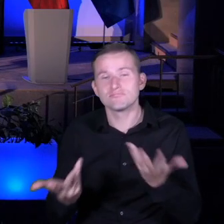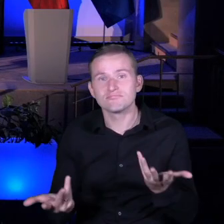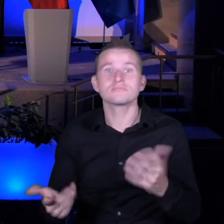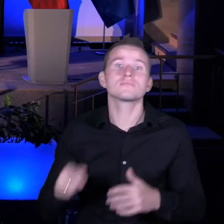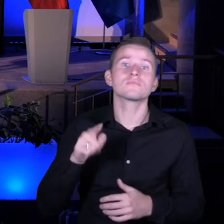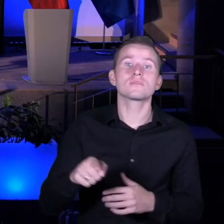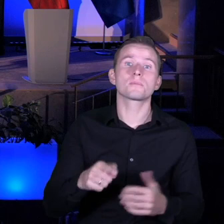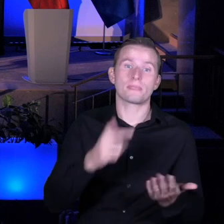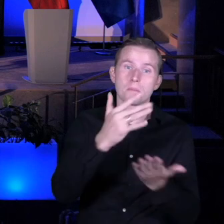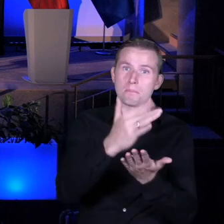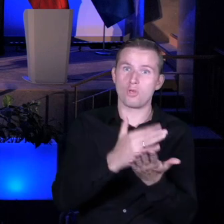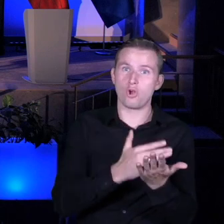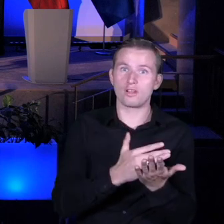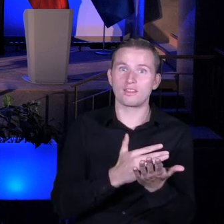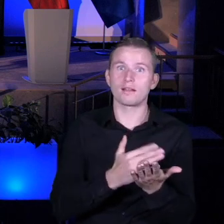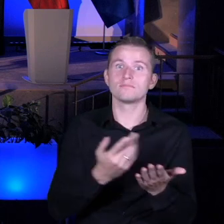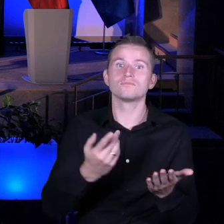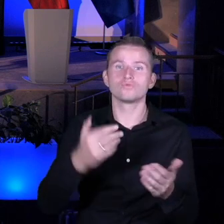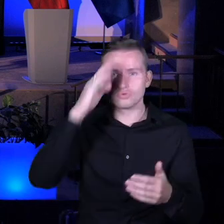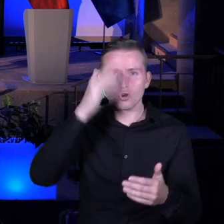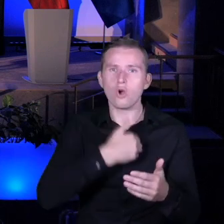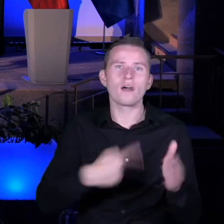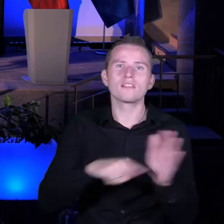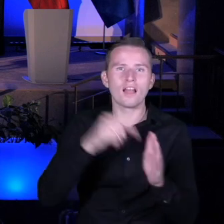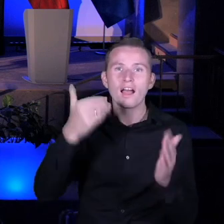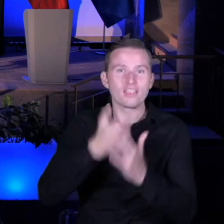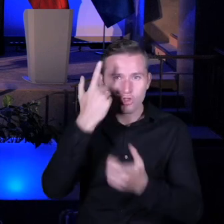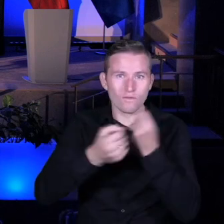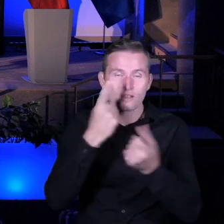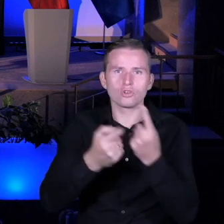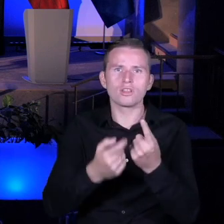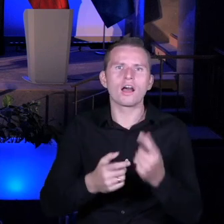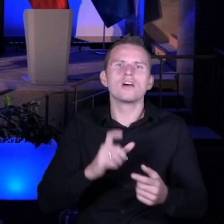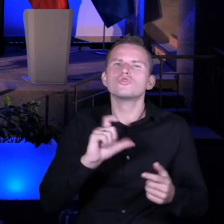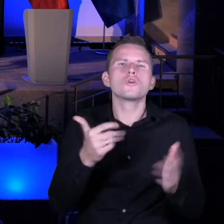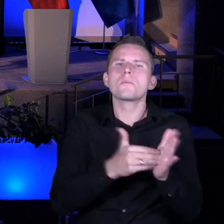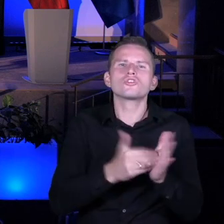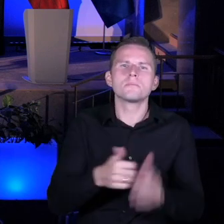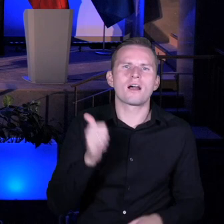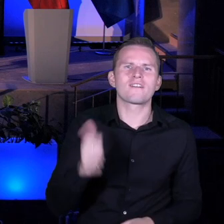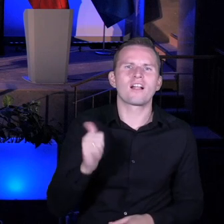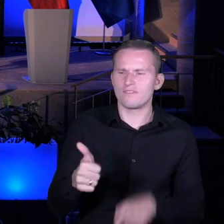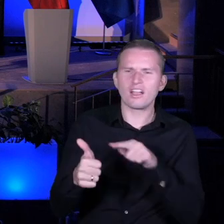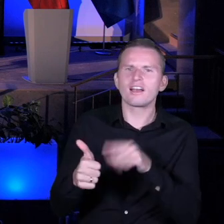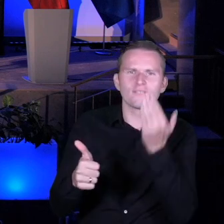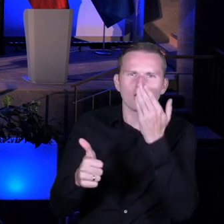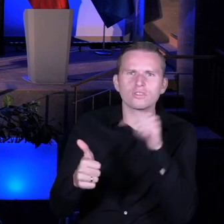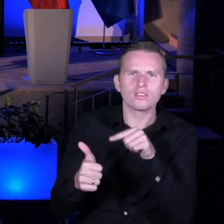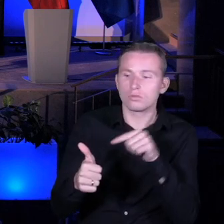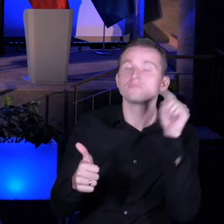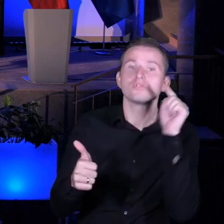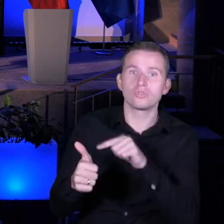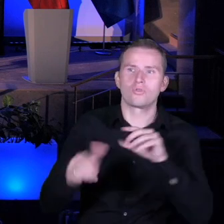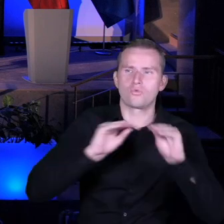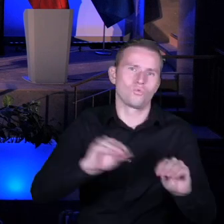wskazane w Szkole dla Innowatora, tak? Bo już jak widzimy, że biznes nam potwierdza, że to jest właściwy kierunek